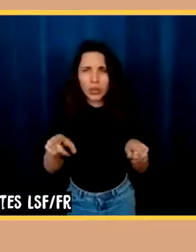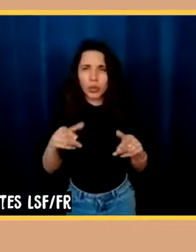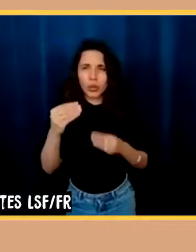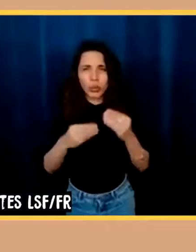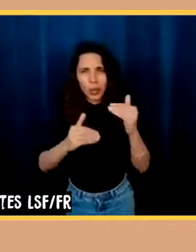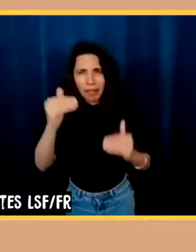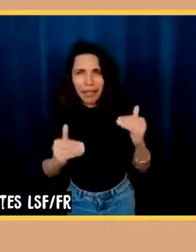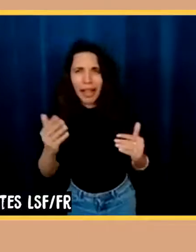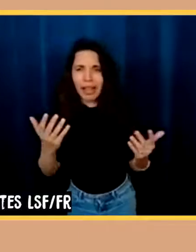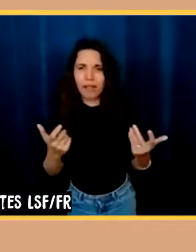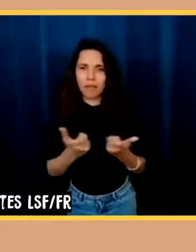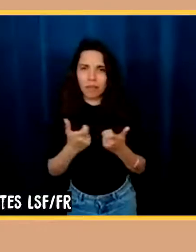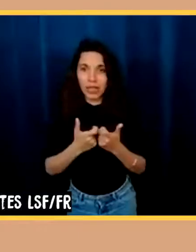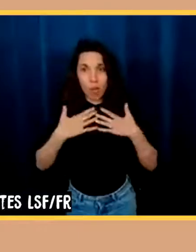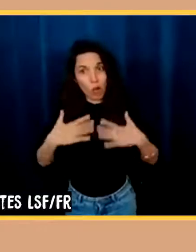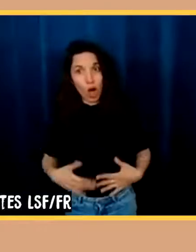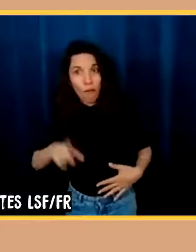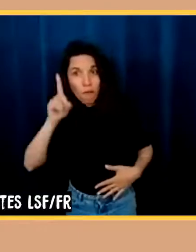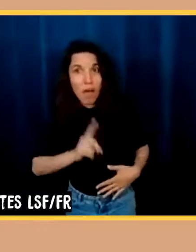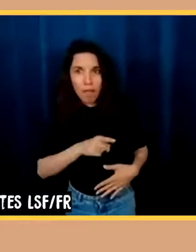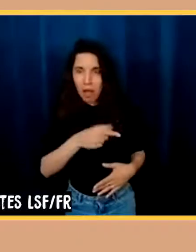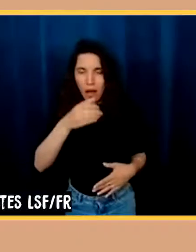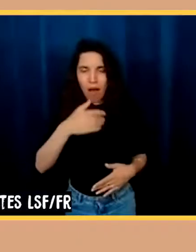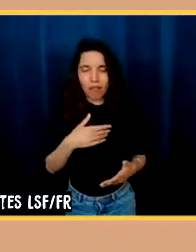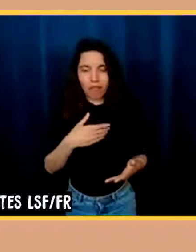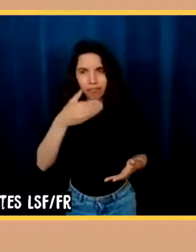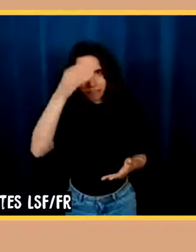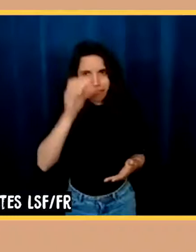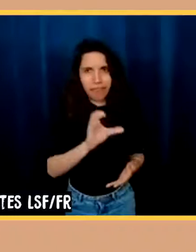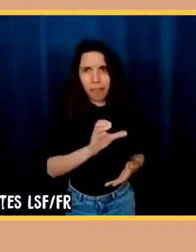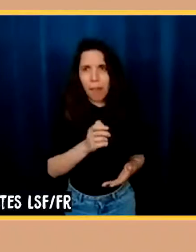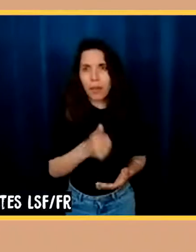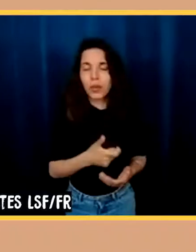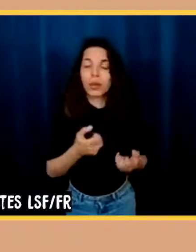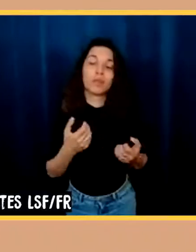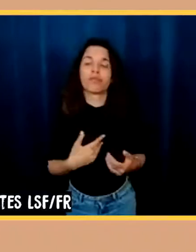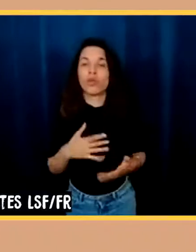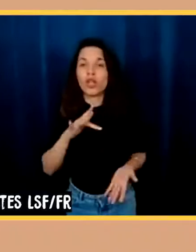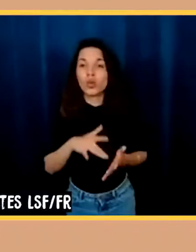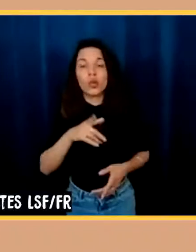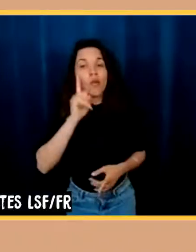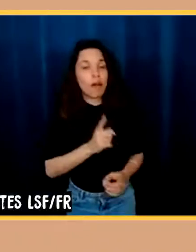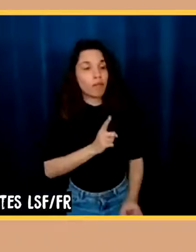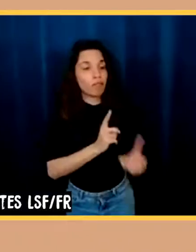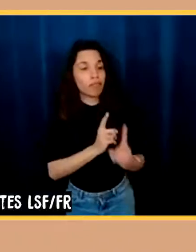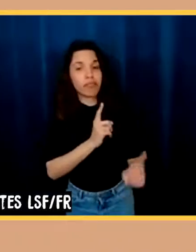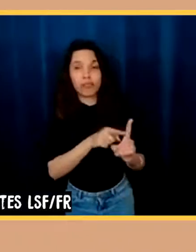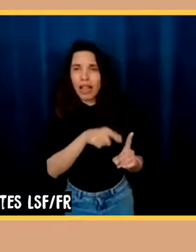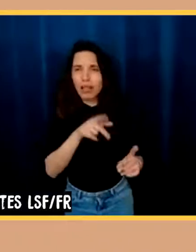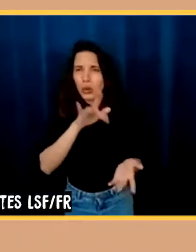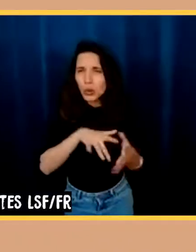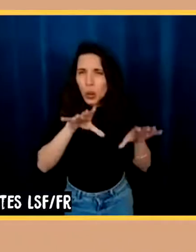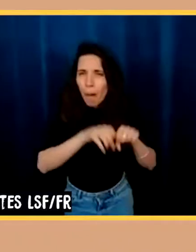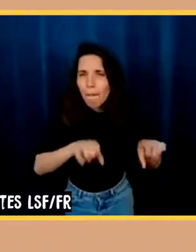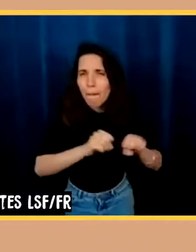et notamment par rapport à la connaissance du corps féminin. Je me rends compte que par exemple des fois je reçois des femmes qui ont fait des masters, qui ont fait